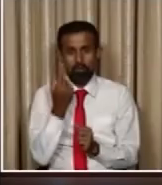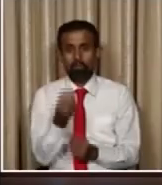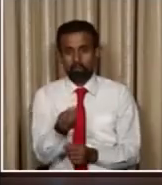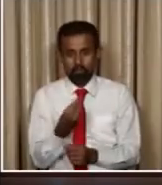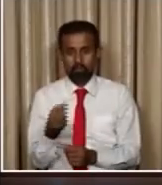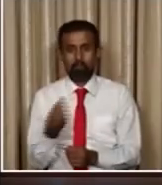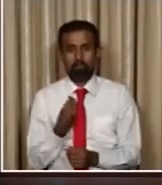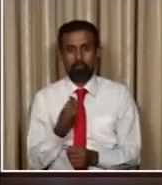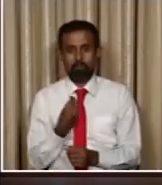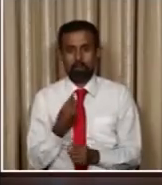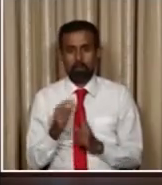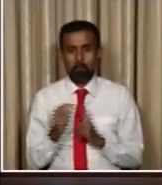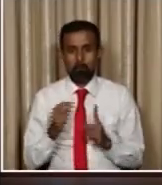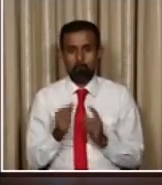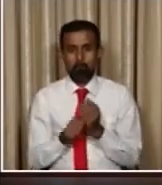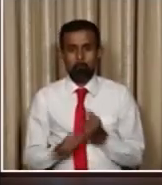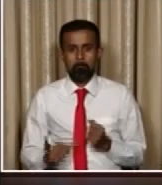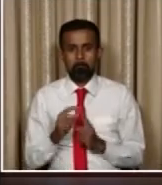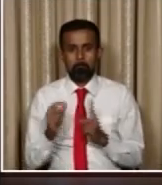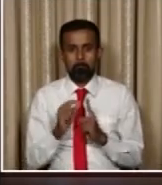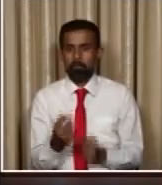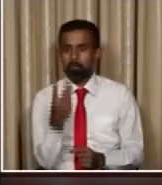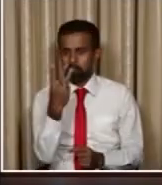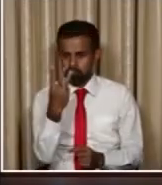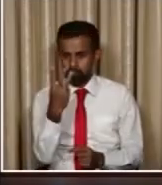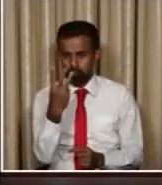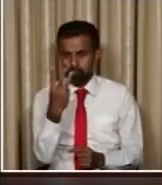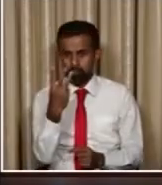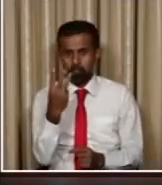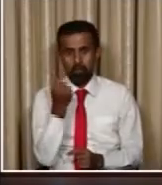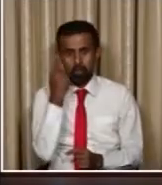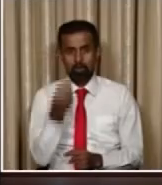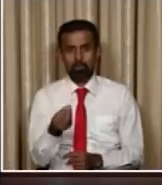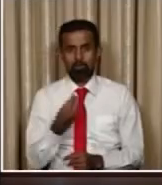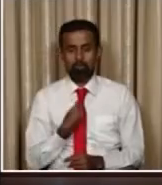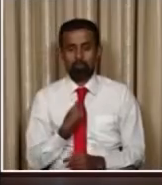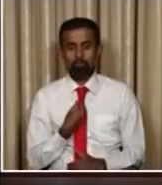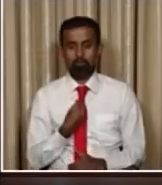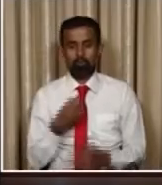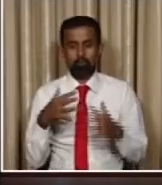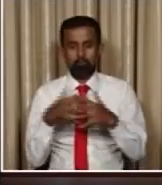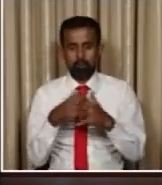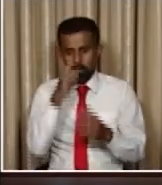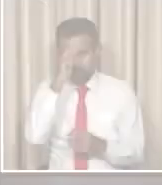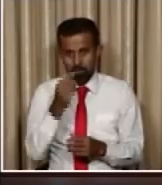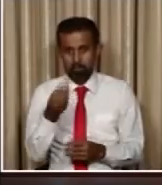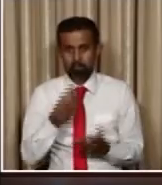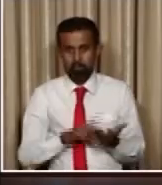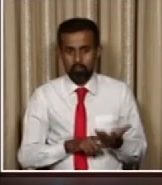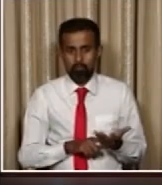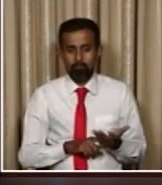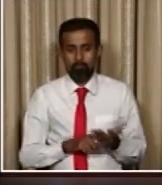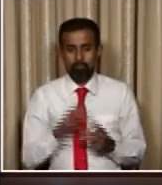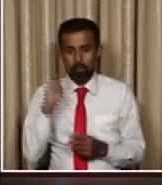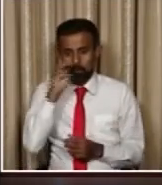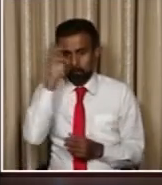කියලා. හැබැයි මේ පාර්ලිමේන්තු නියෝජනය කරන මන්ත්‍රීවරු 3 දෙනයි ඒකට අදහස් යෝජනා ලබා දුන්නේ. විමල් වීරවංශ මැතිතුමා ලබා දුන්නා,